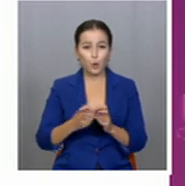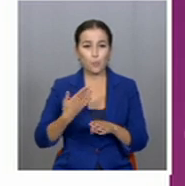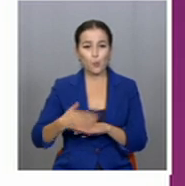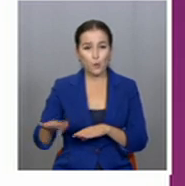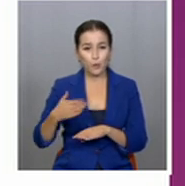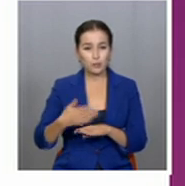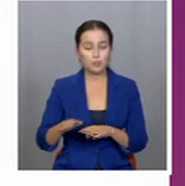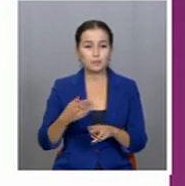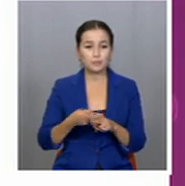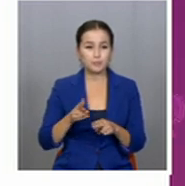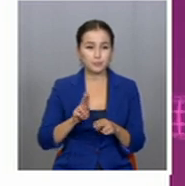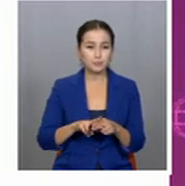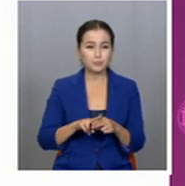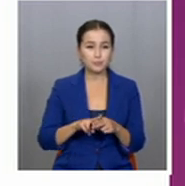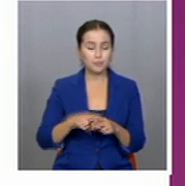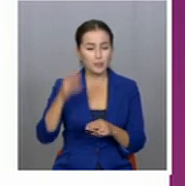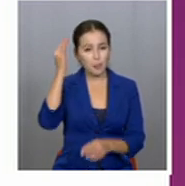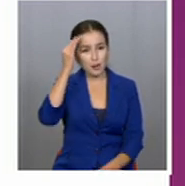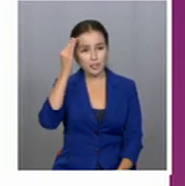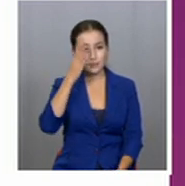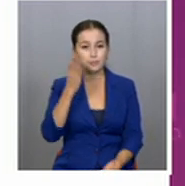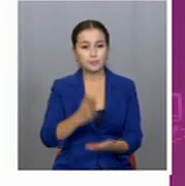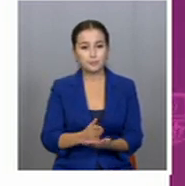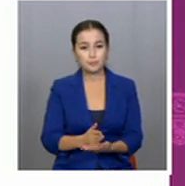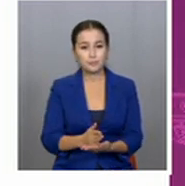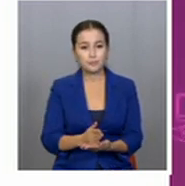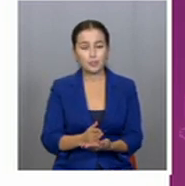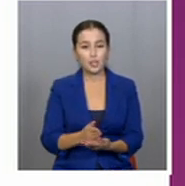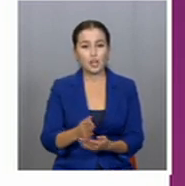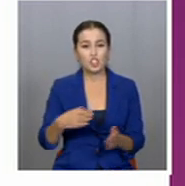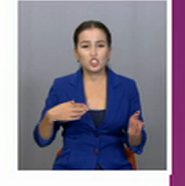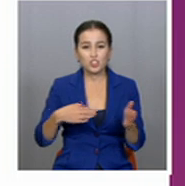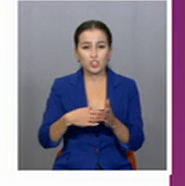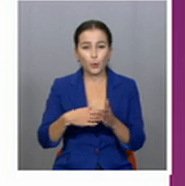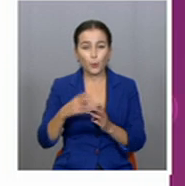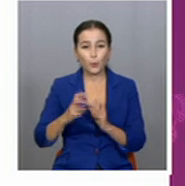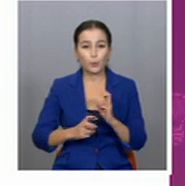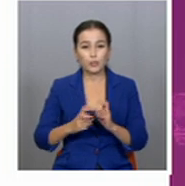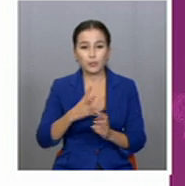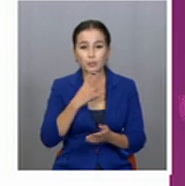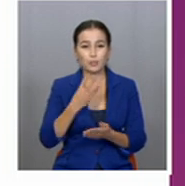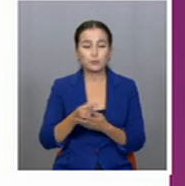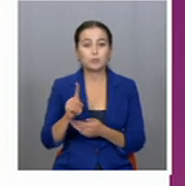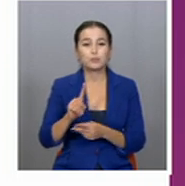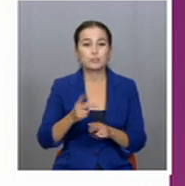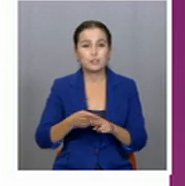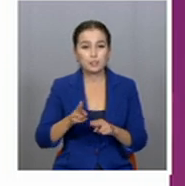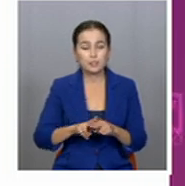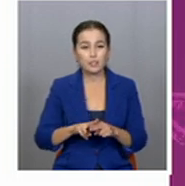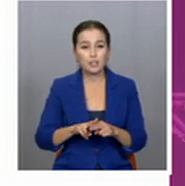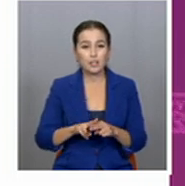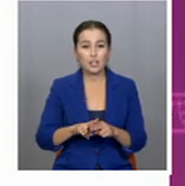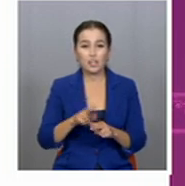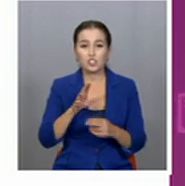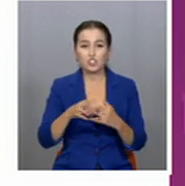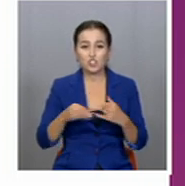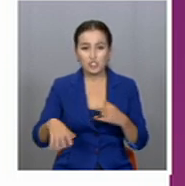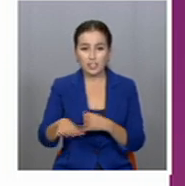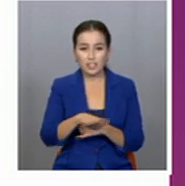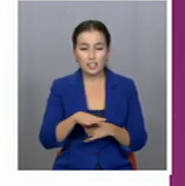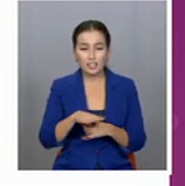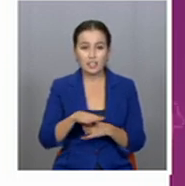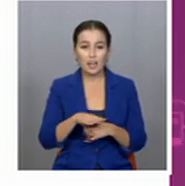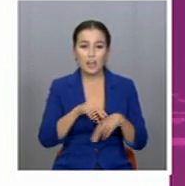деген мағына береді екен. Шектелген өндірістік ресурстар дегеніміз не? Жер,